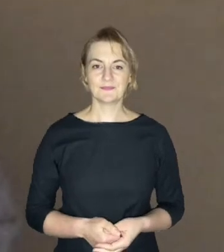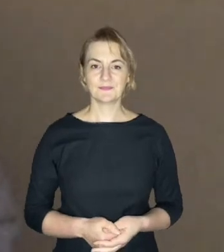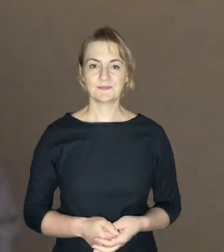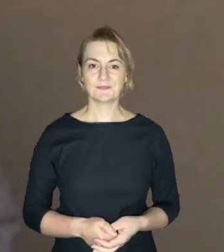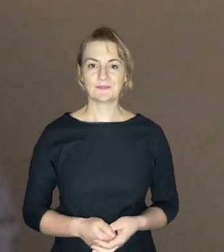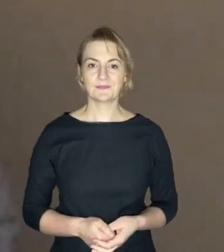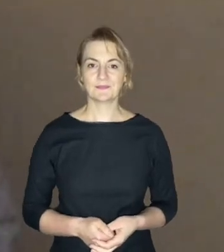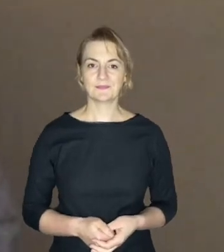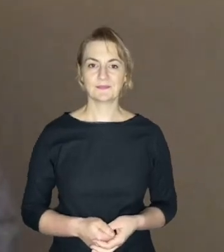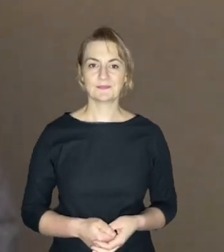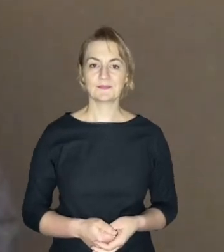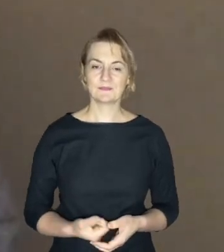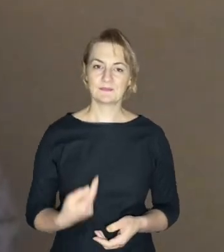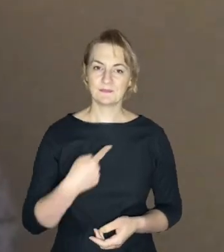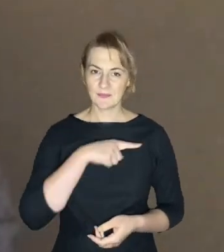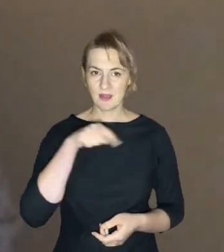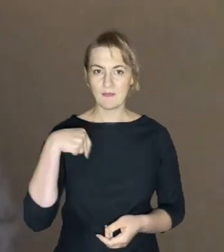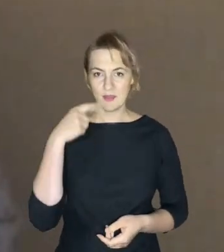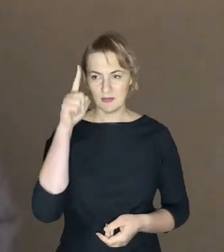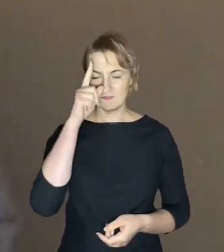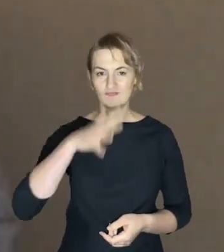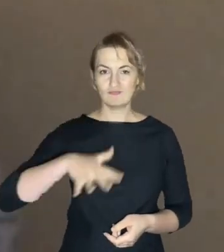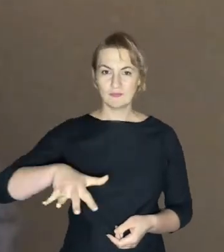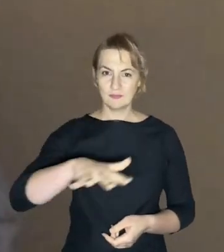my jako ogromna społeczność